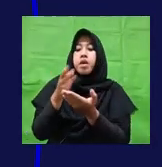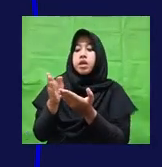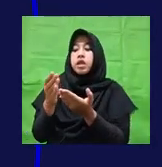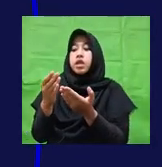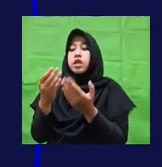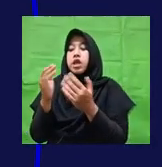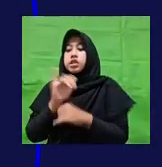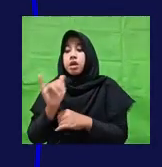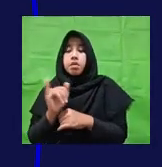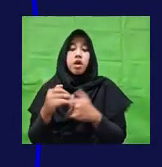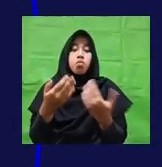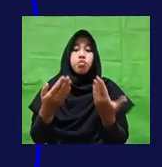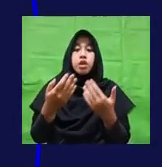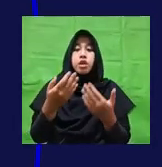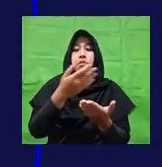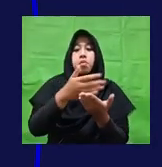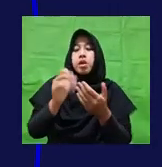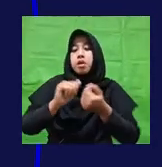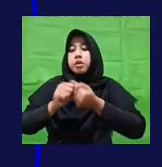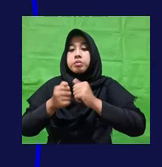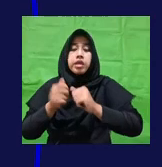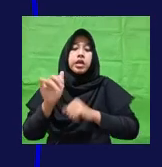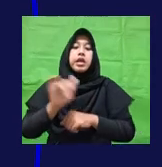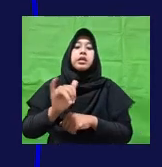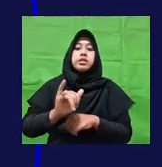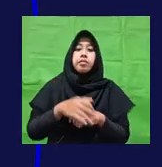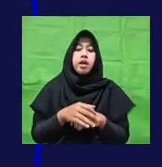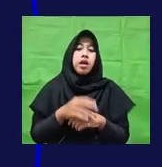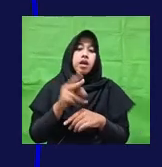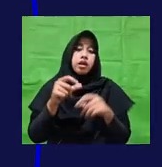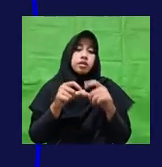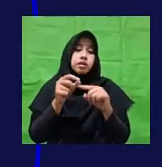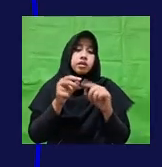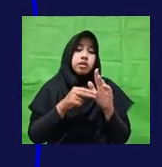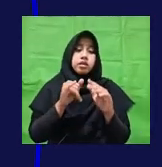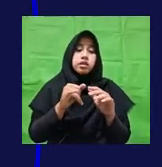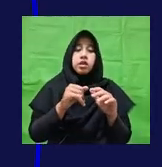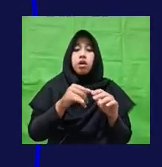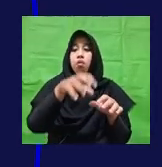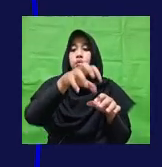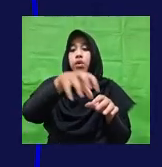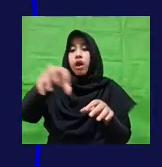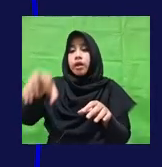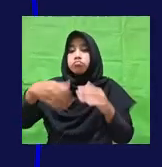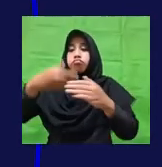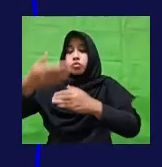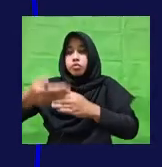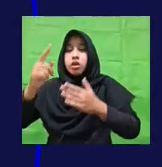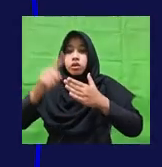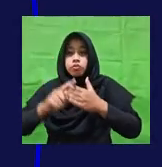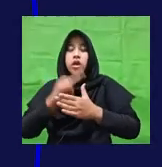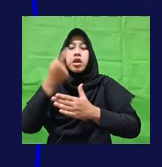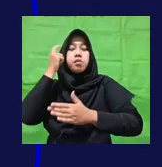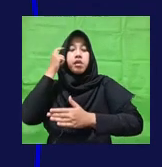mungkin juga berbagi persoalan-persoalan yang sama. Residensi antar wilayah Indonesia pun kemudian mulai dipikirkan pada